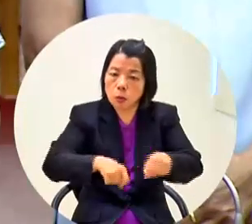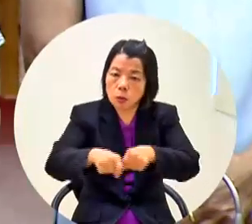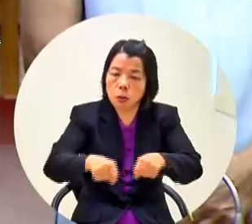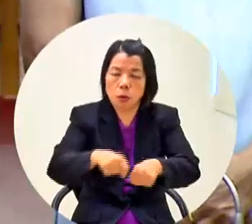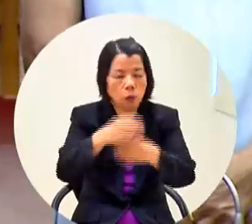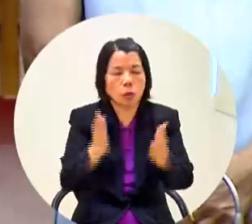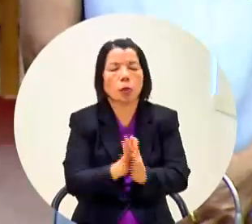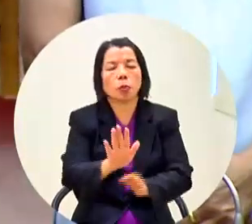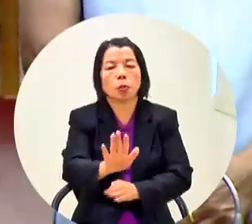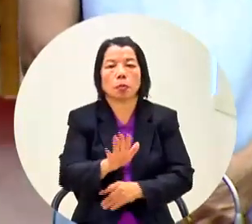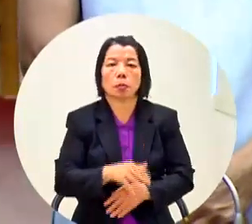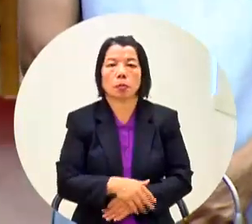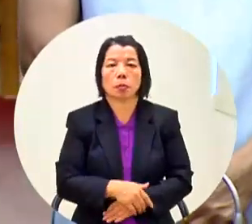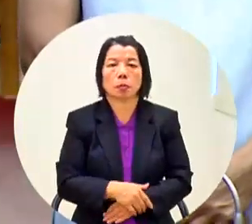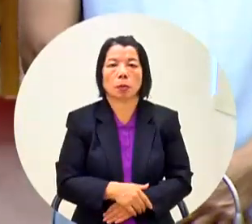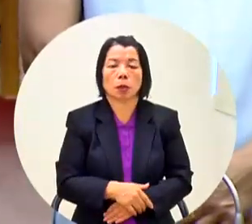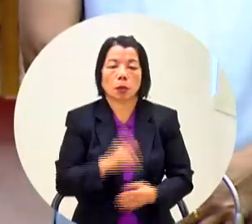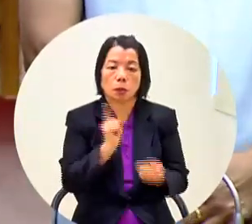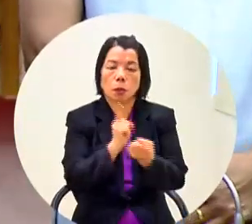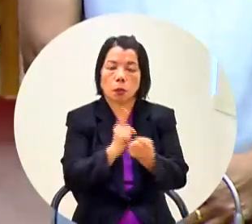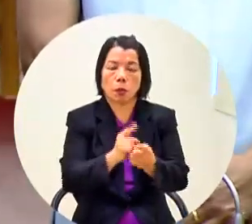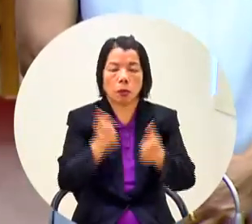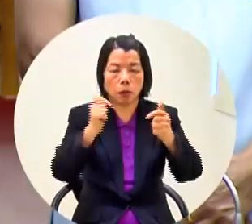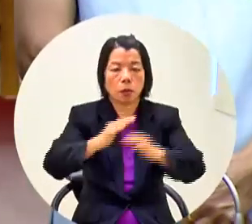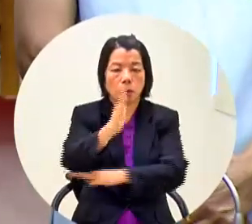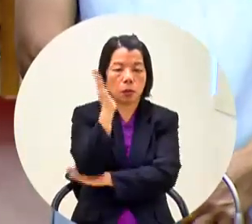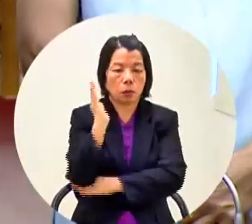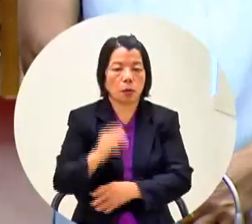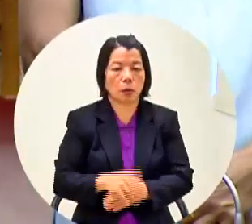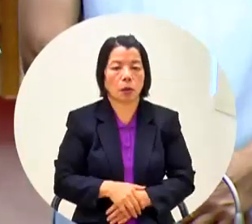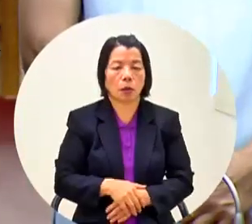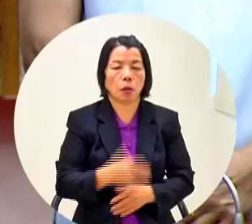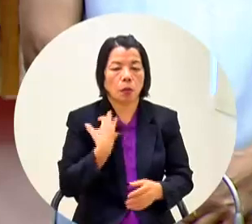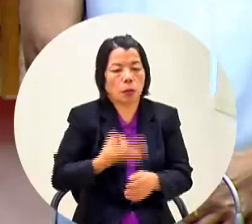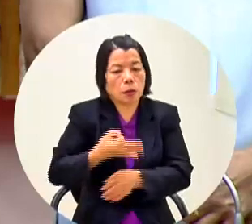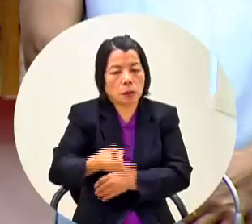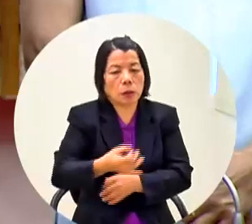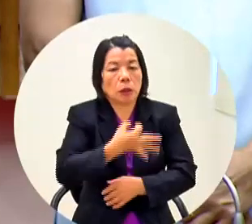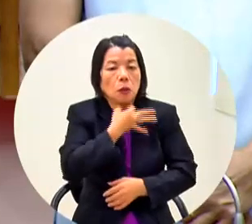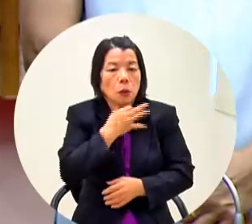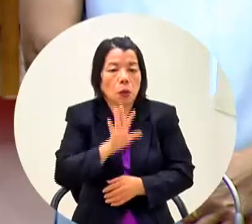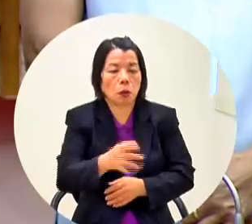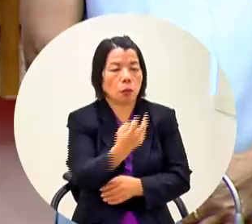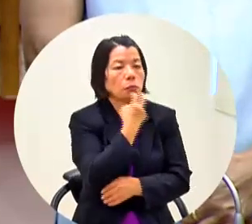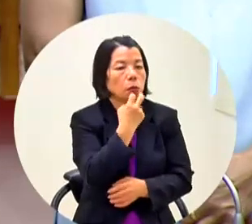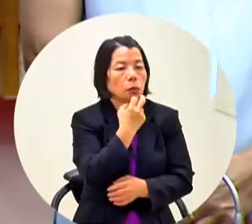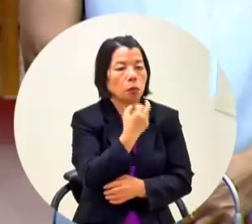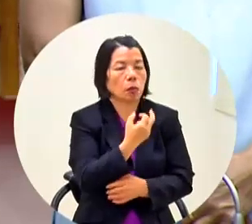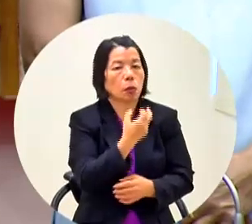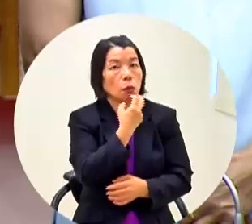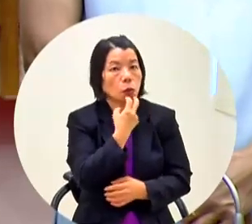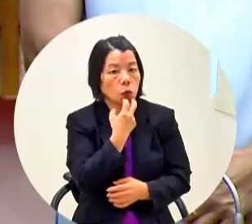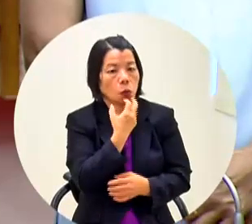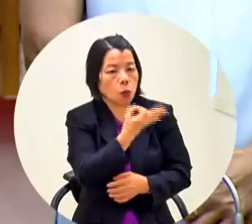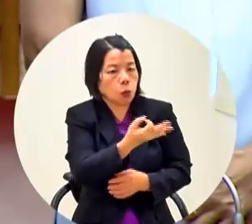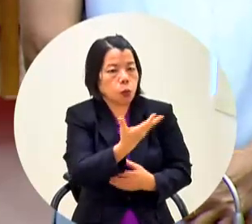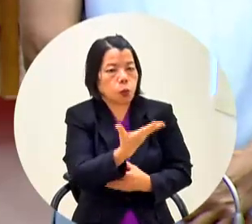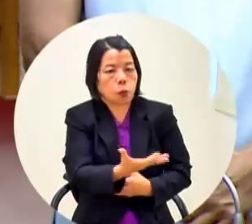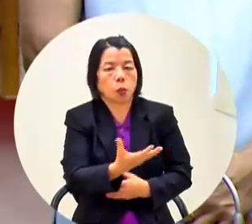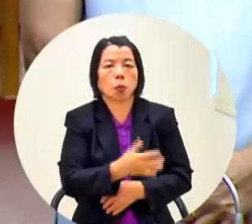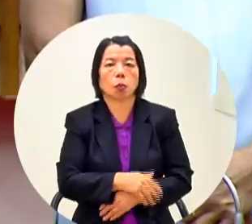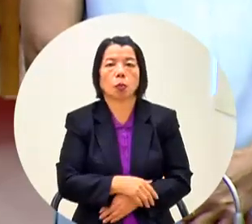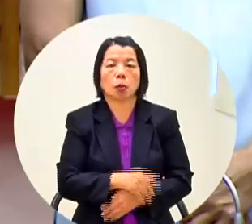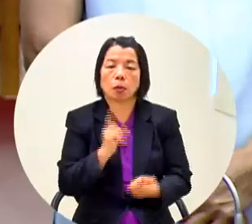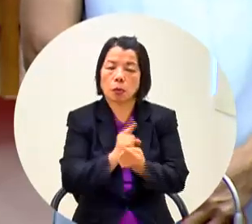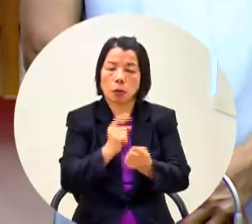来哦。那我想地方的资源有限啊，中央的资源比较多，我在这边也呼吁我们中